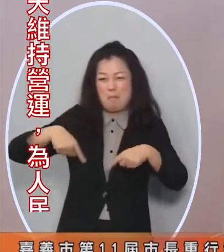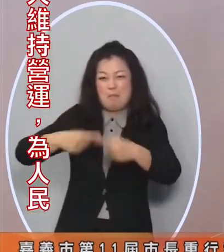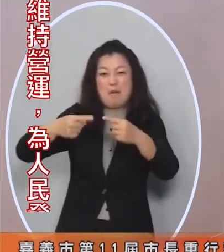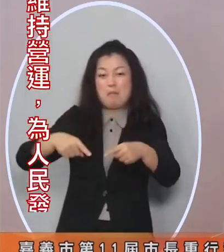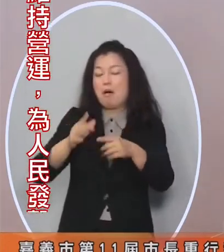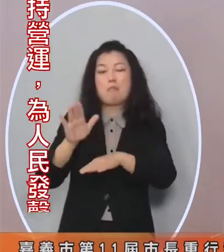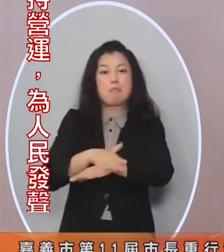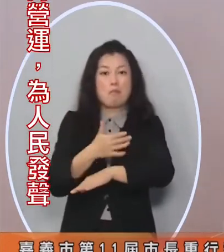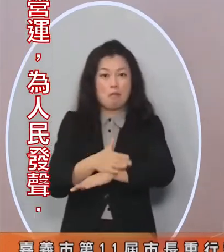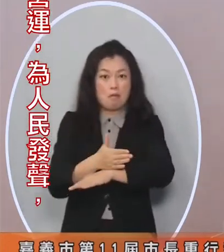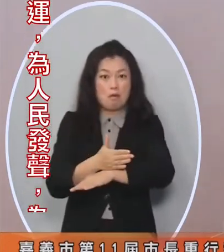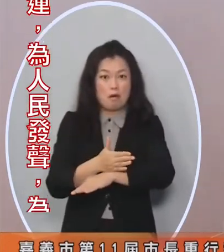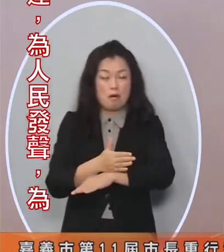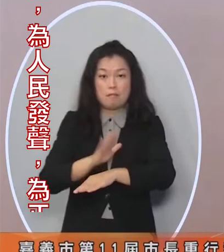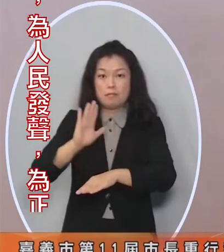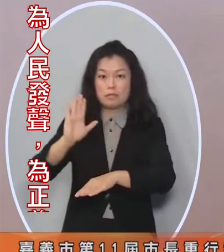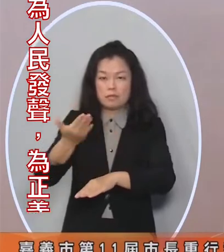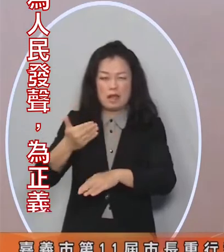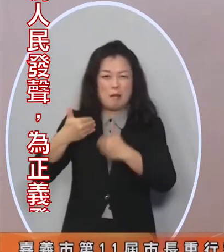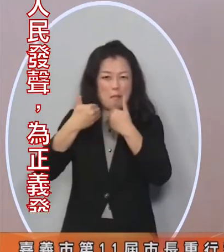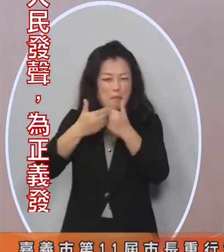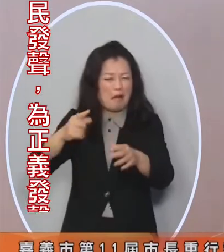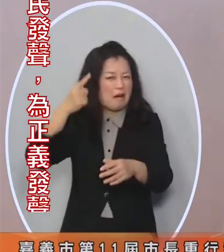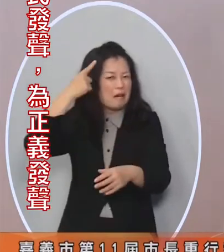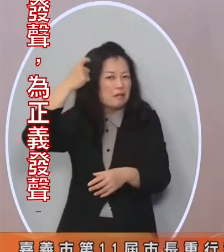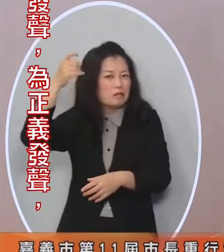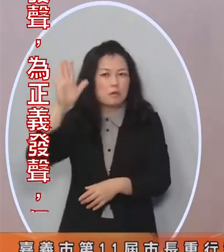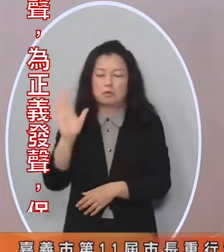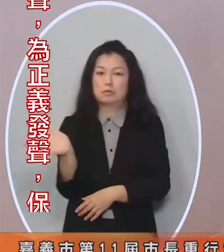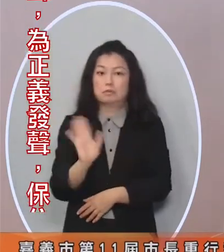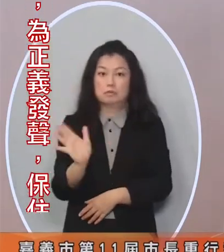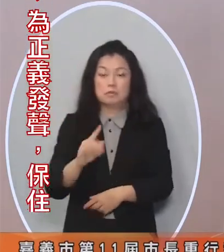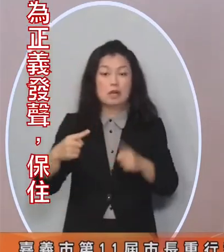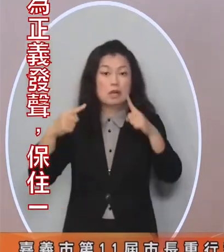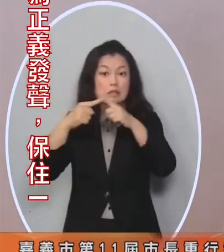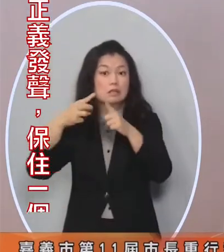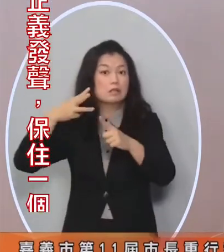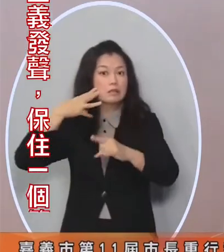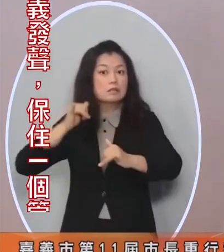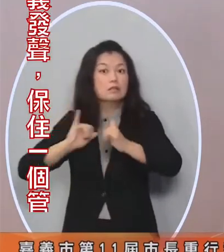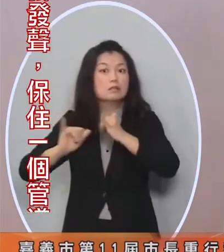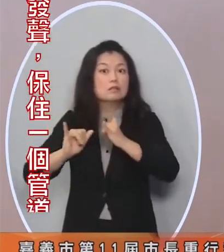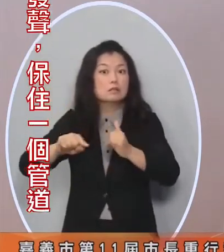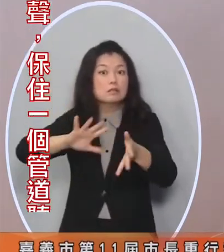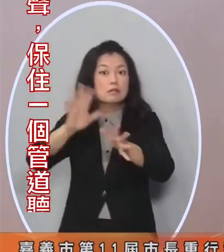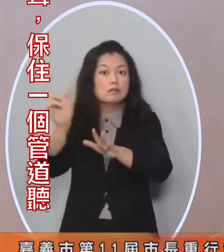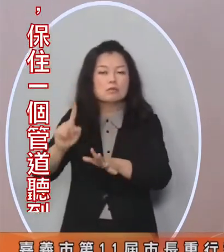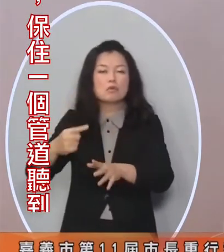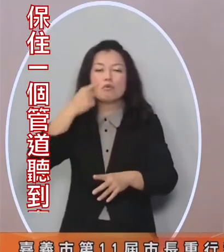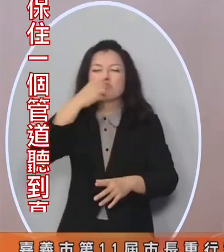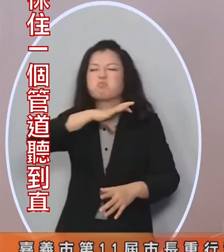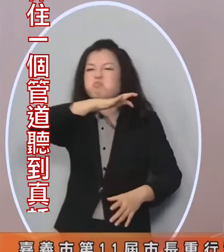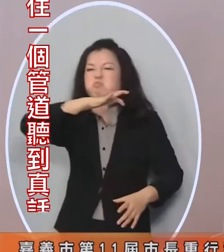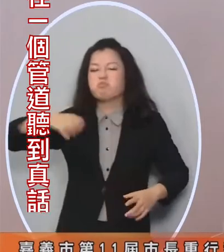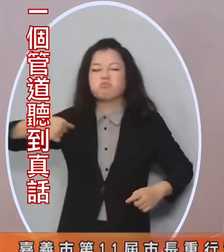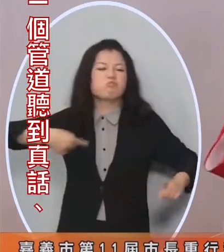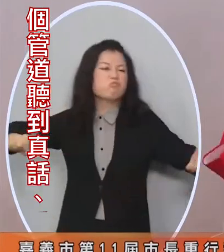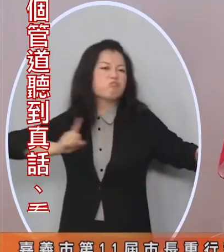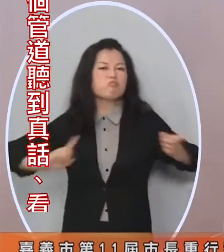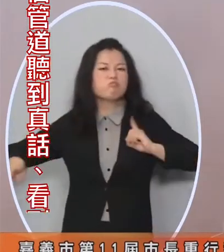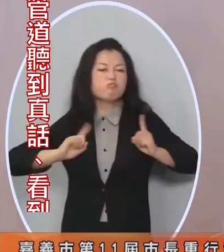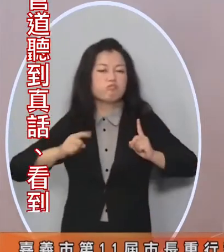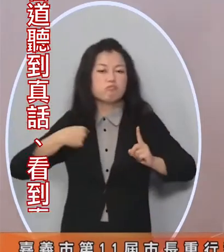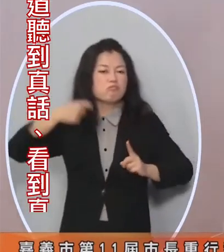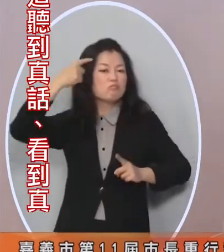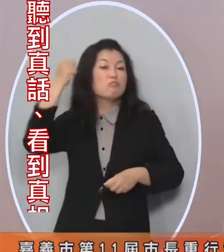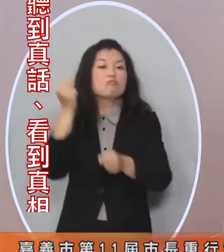袋要绝对不要对他存有任何的幻想。因为在人治社会里面，他们可以为所欲为，肆无忌惮，想做什么就做什么。台